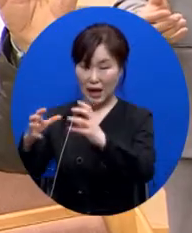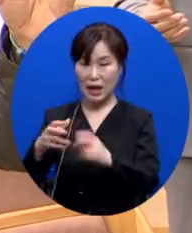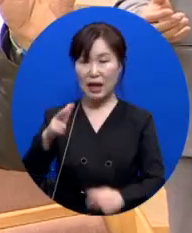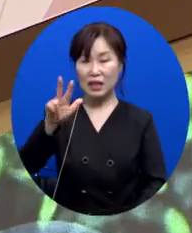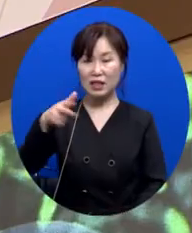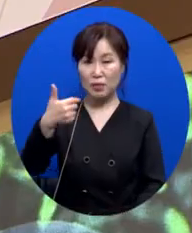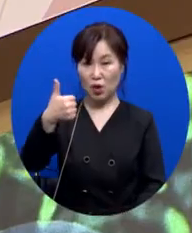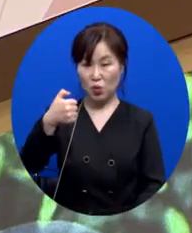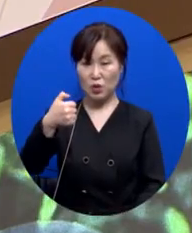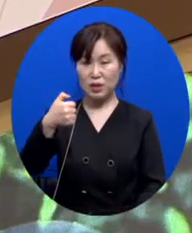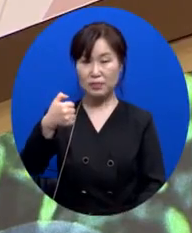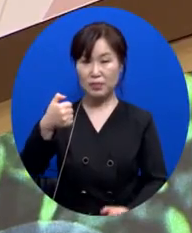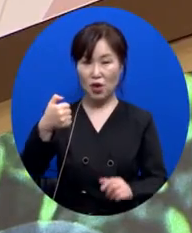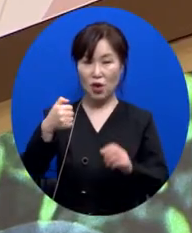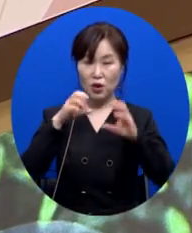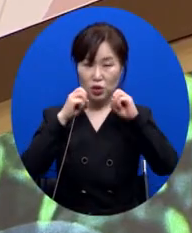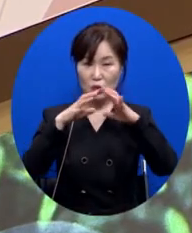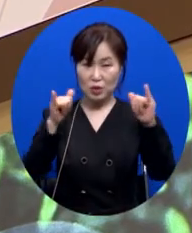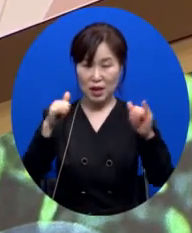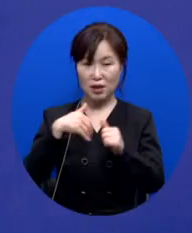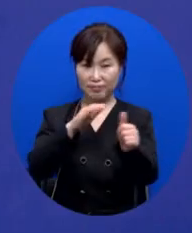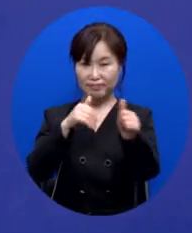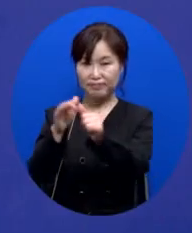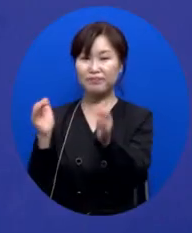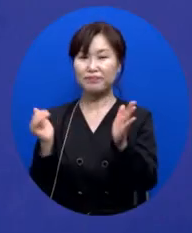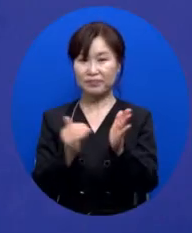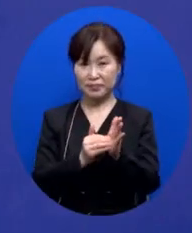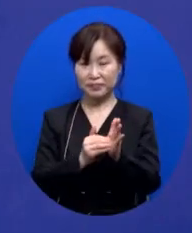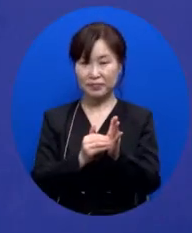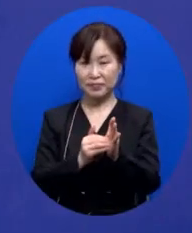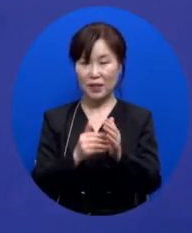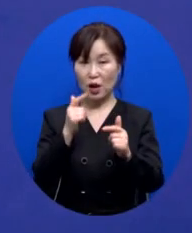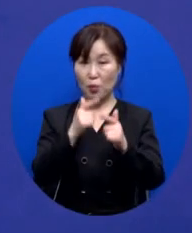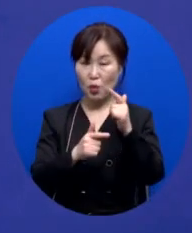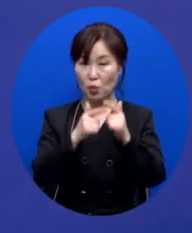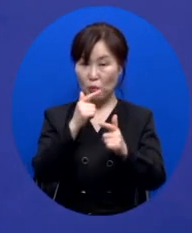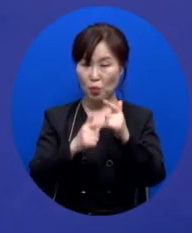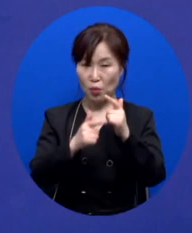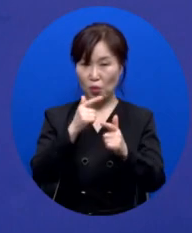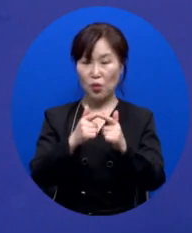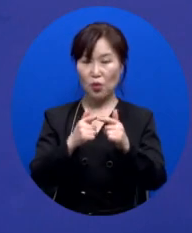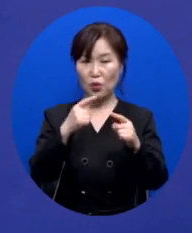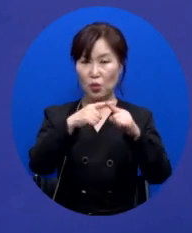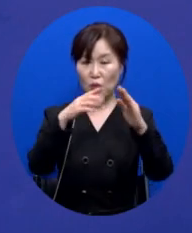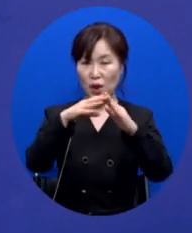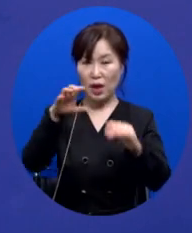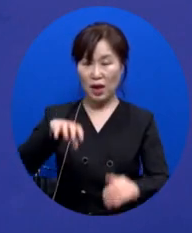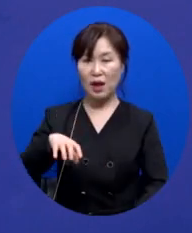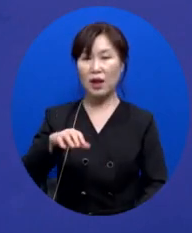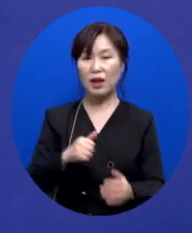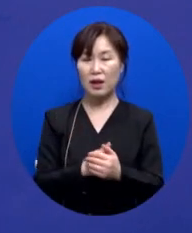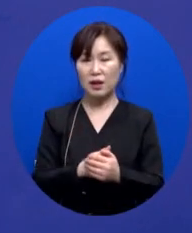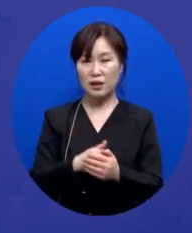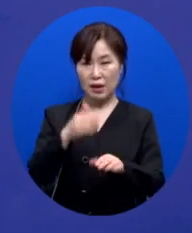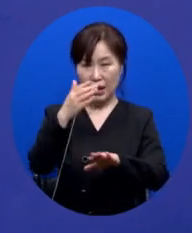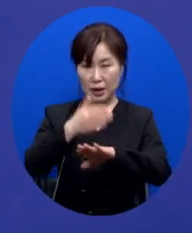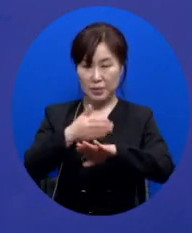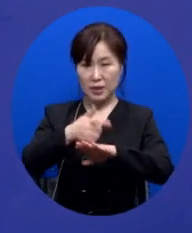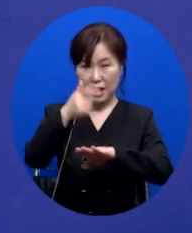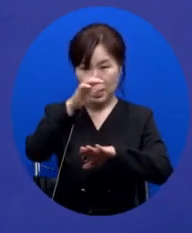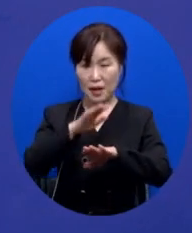150여명을 파송 했읍니다 목포 성서 침례 교회가 창립 41주년 감사 예배 와